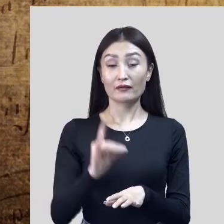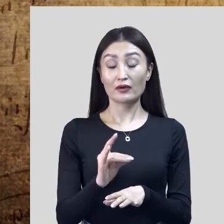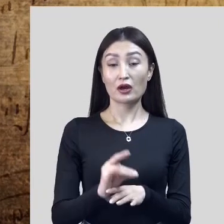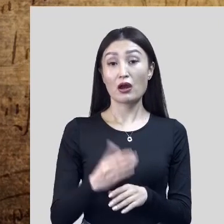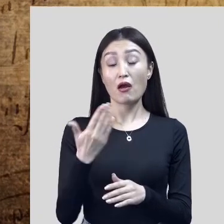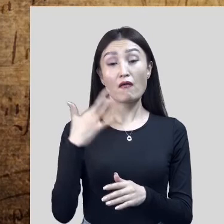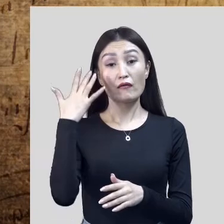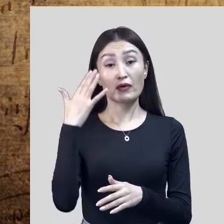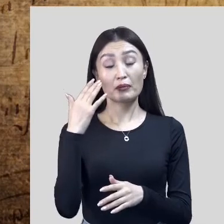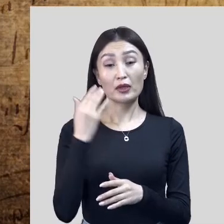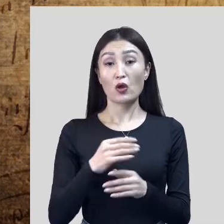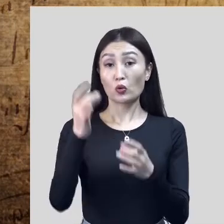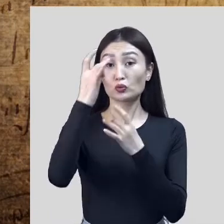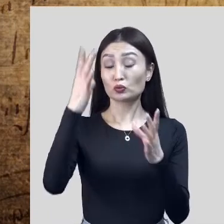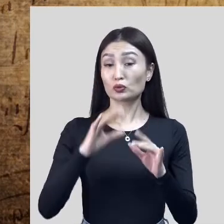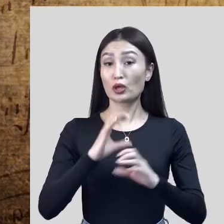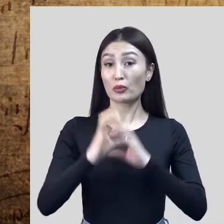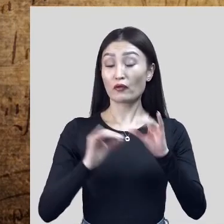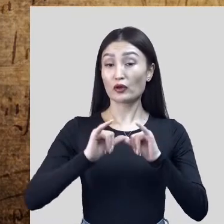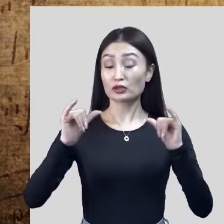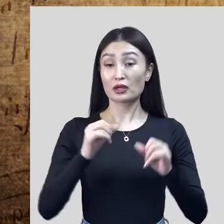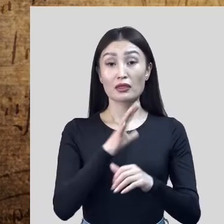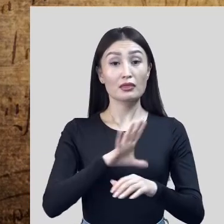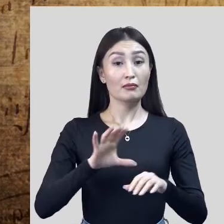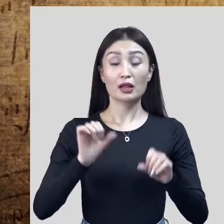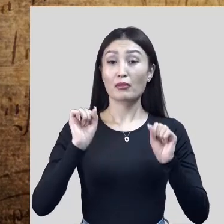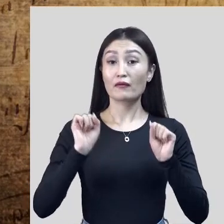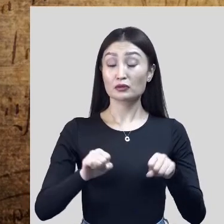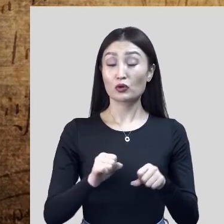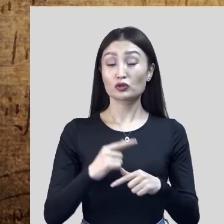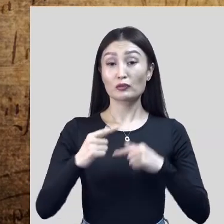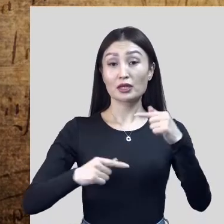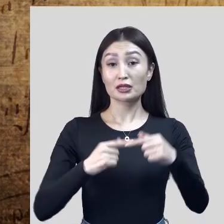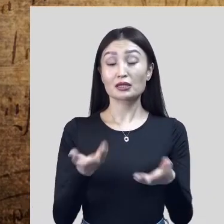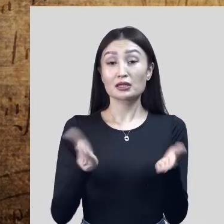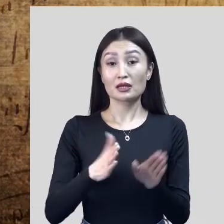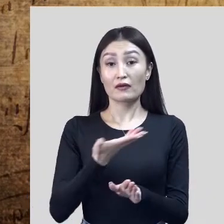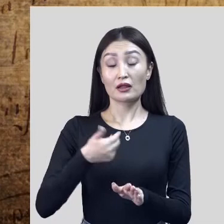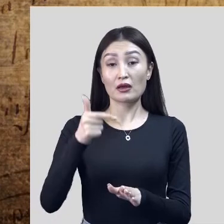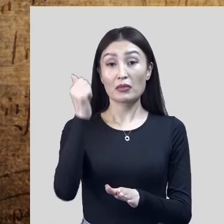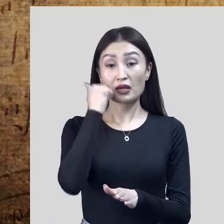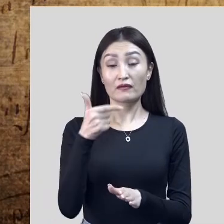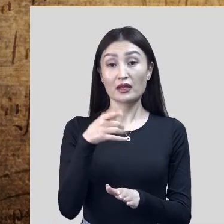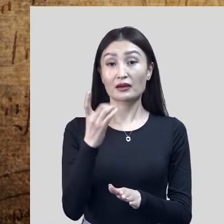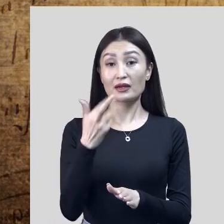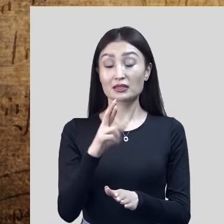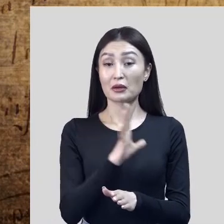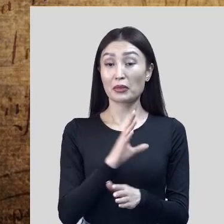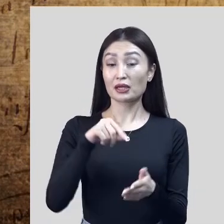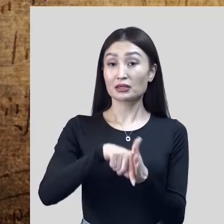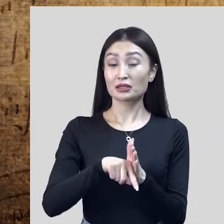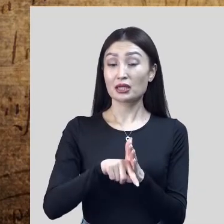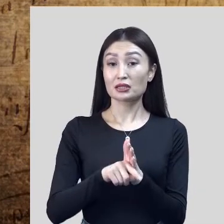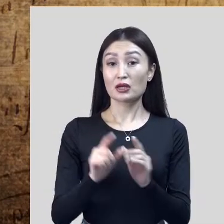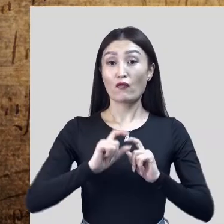Историки сходятся во мнении, что культурное мировое развитие было бы невозможно без того наследия, которое оставила нам Древняя Греция. Именно здесь были заложены